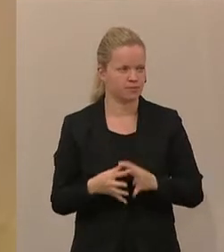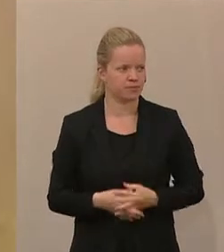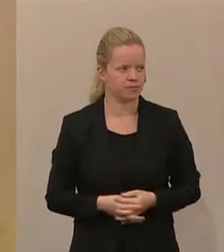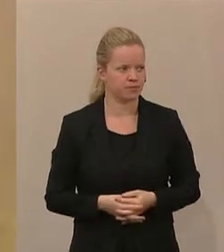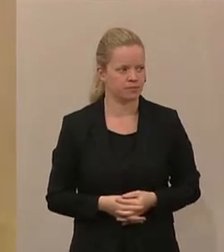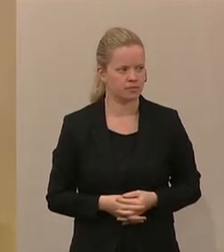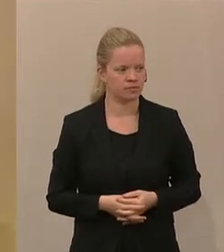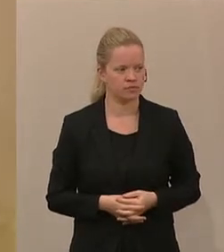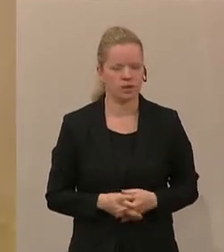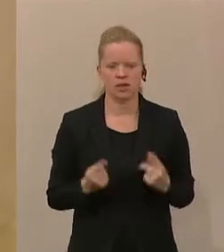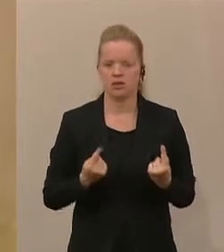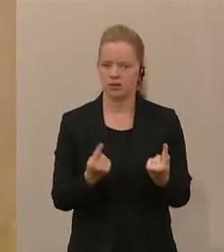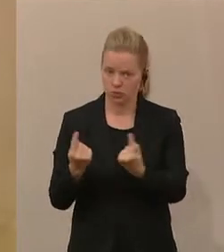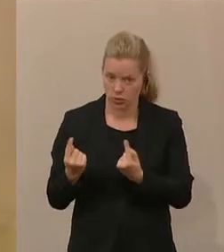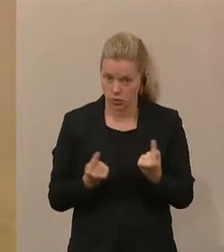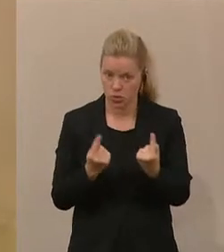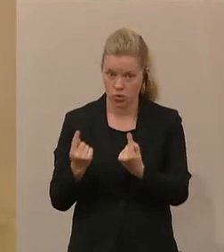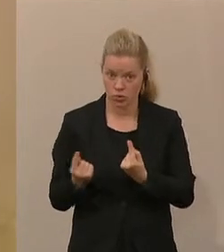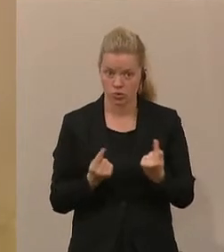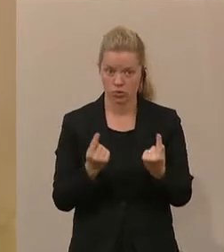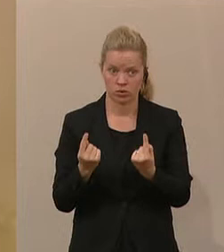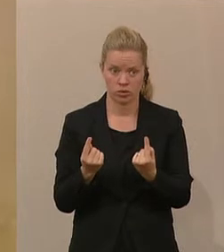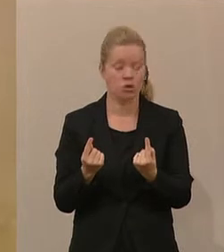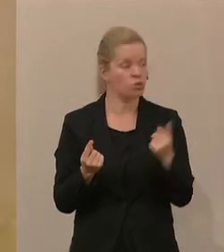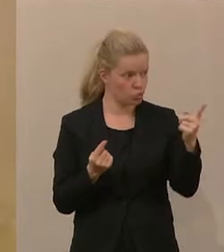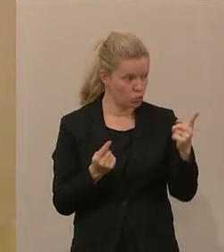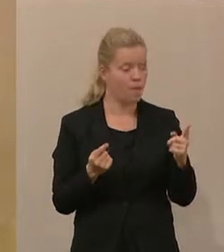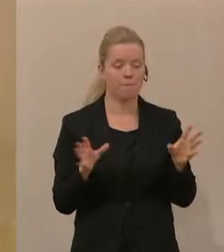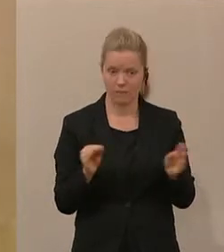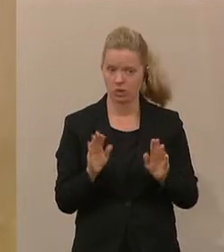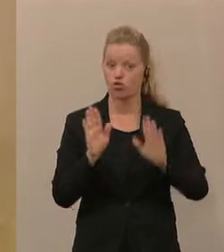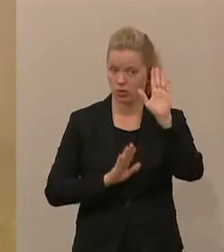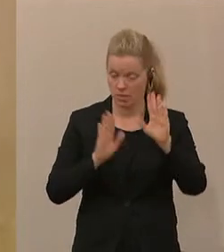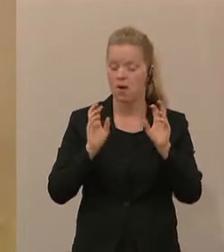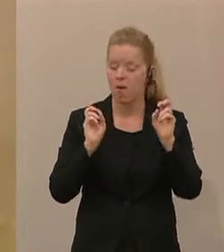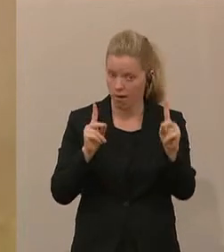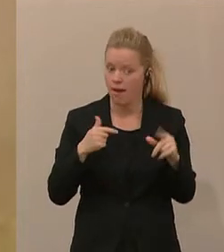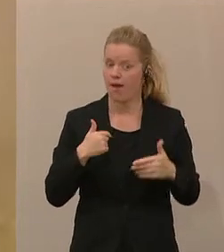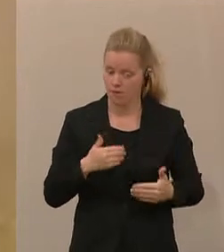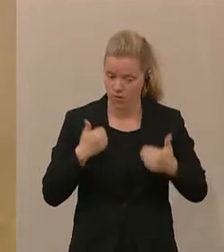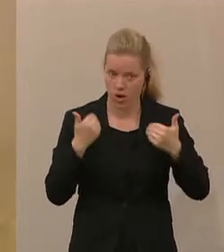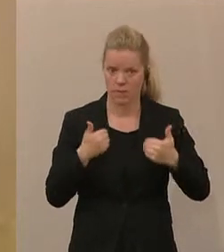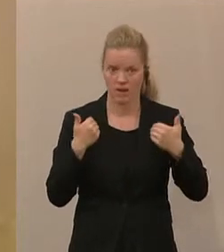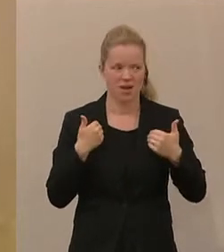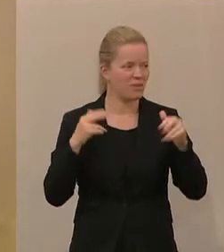Die Situation, und ich freue mich, dass Sie auch hier mitstimmen, bei Vertagungen, die Sie erwähnt haben.